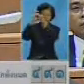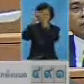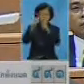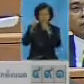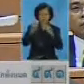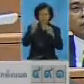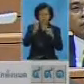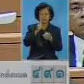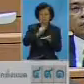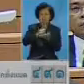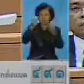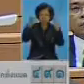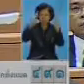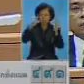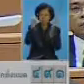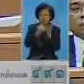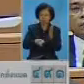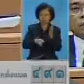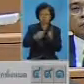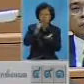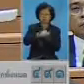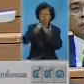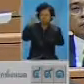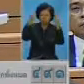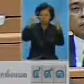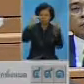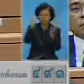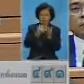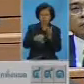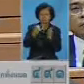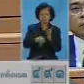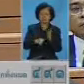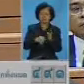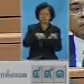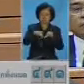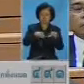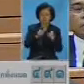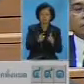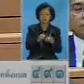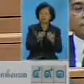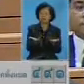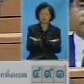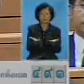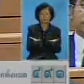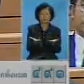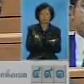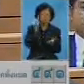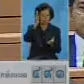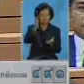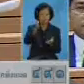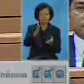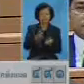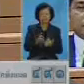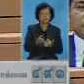ฐมนตรีไม่ถูกรัฐบาลตั้งรัฐมนตรีไม่ถูกแล้วการบริหารการจัดการจะไปไงครับต่อไปข้างหน้ามาก